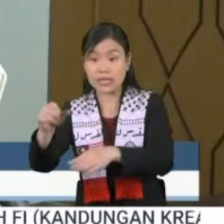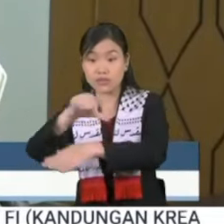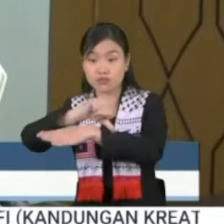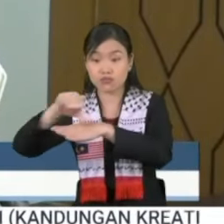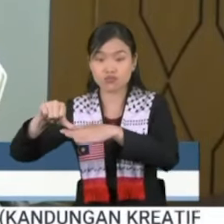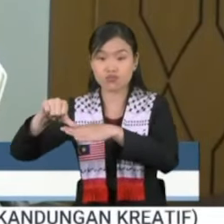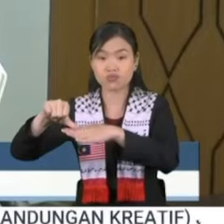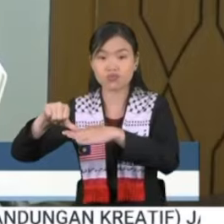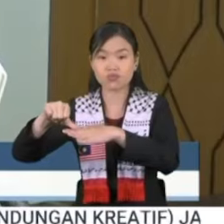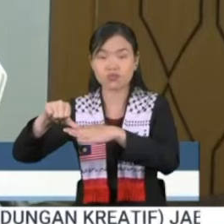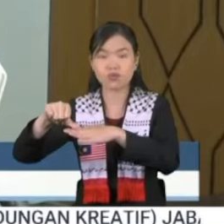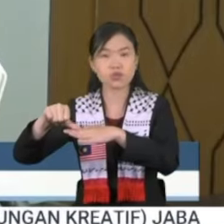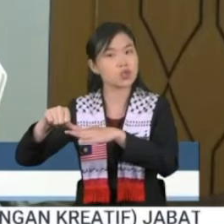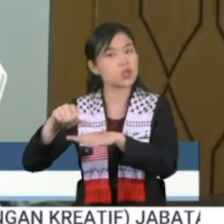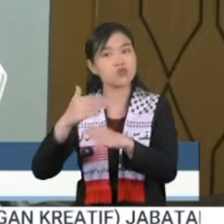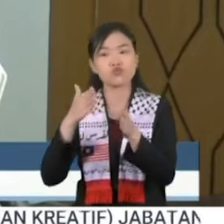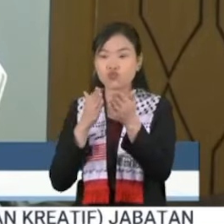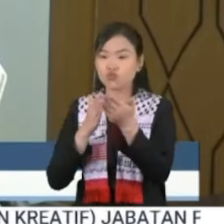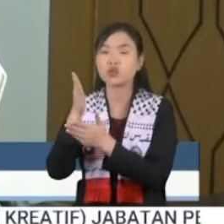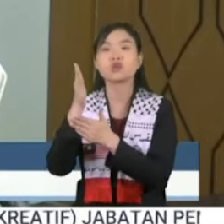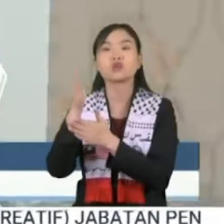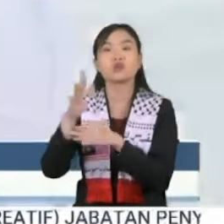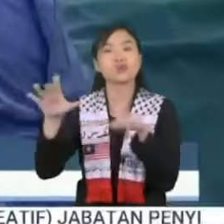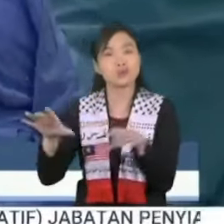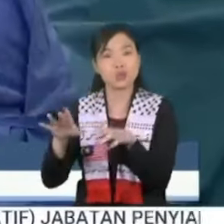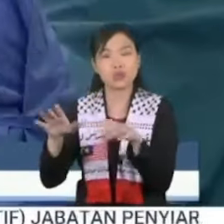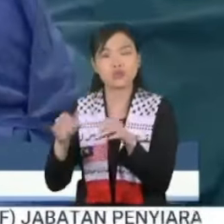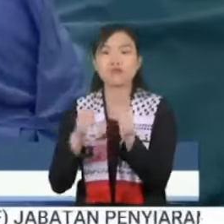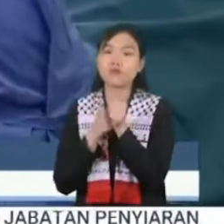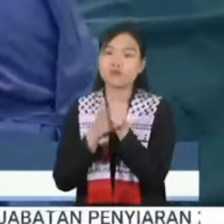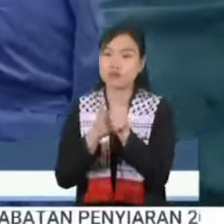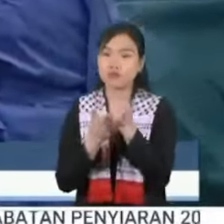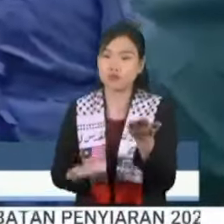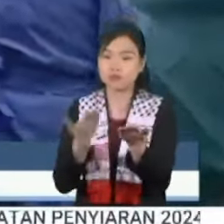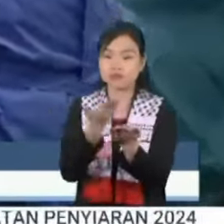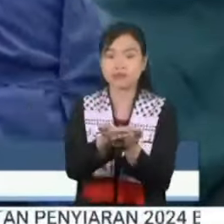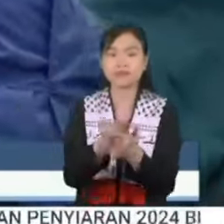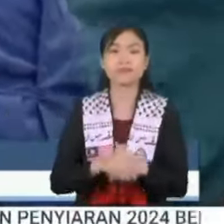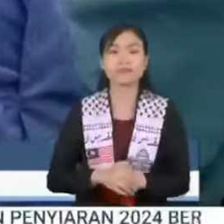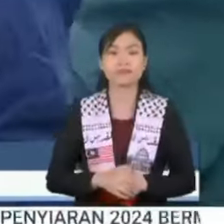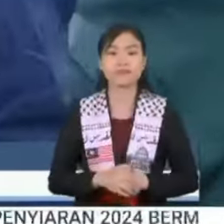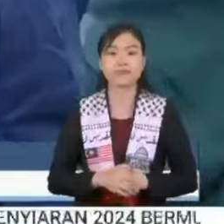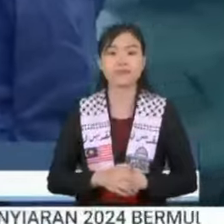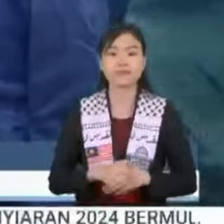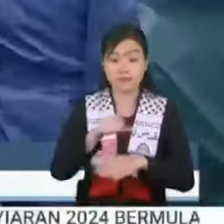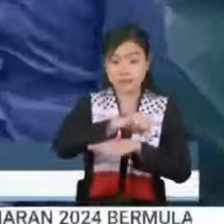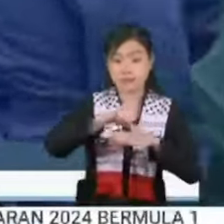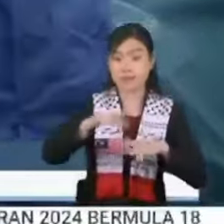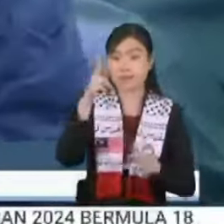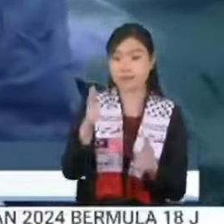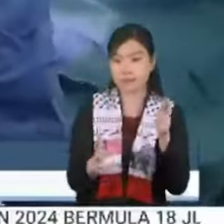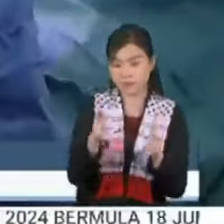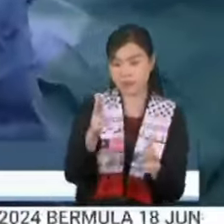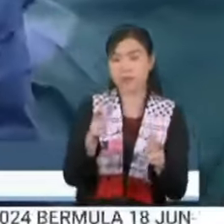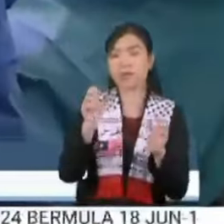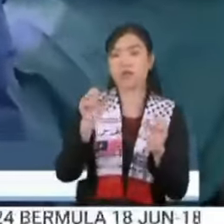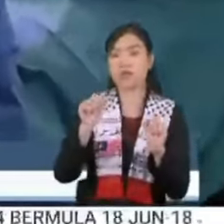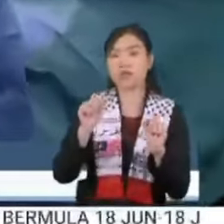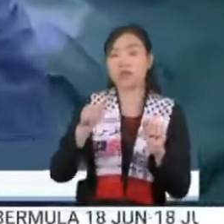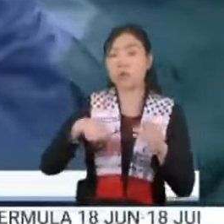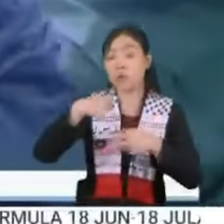menjalani apa operasi ikut recommendation. Pembedahan robotik juga membolehkan proses pembedahan